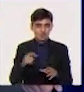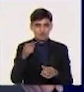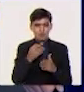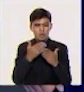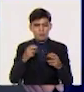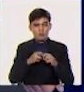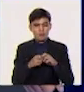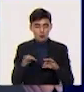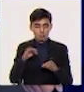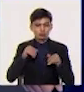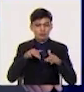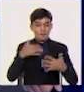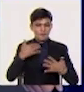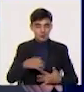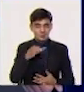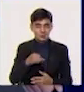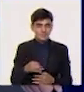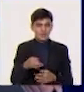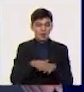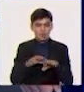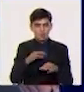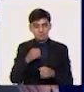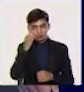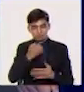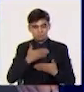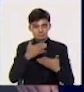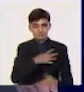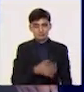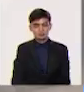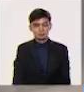айналған мәселені шешіп, елдің алғысына бөленді.